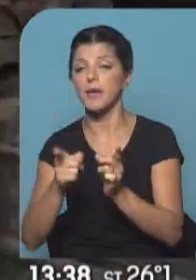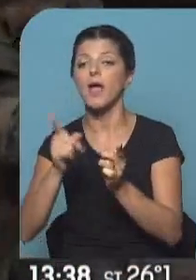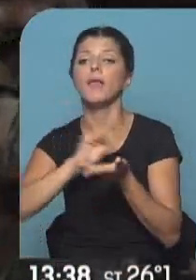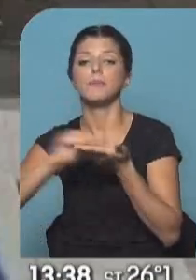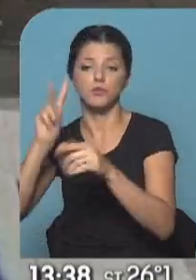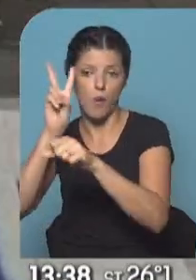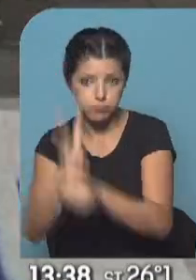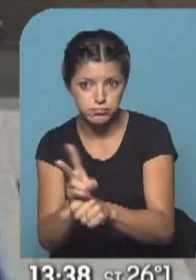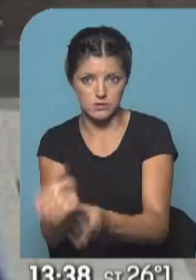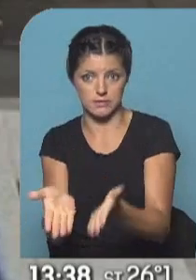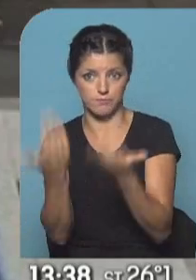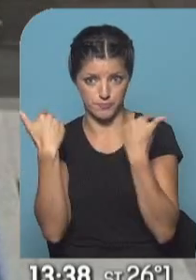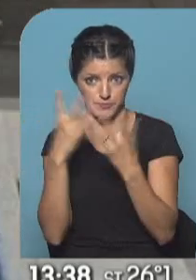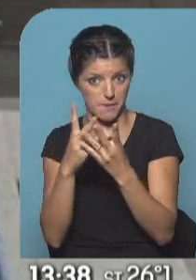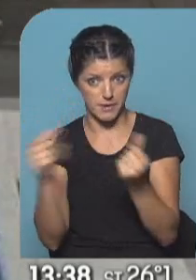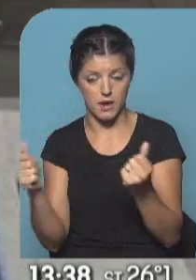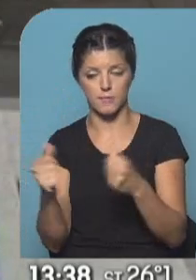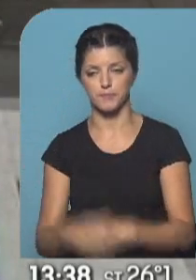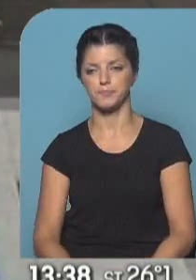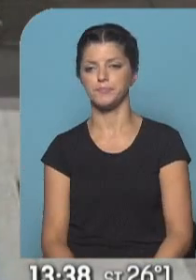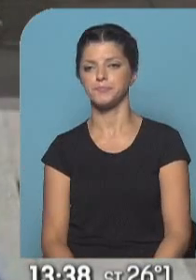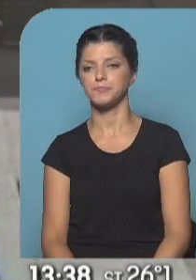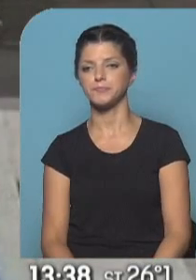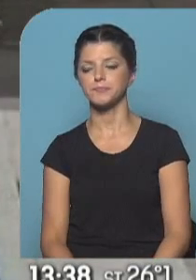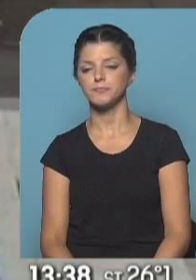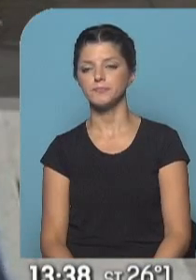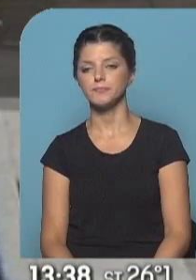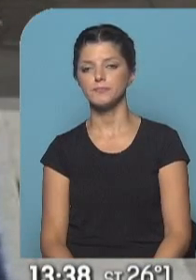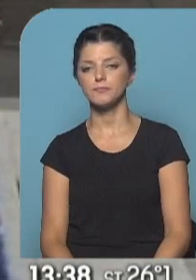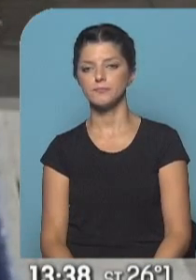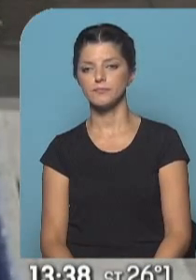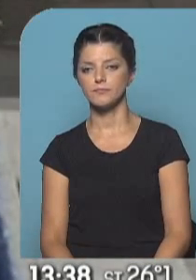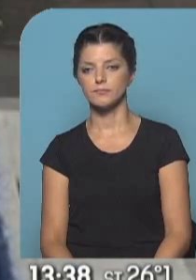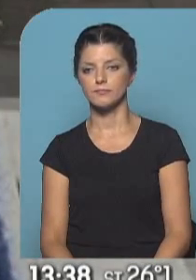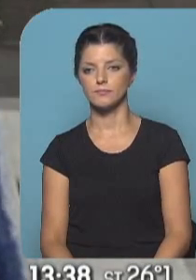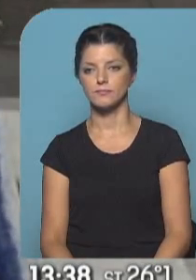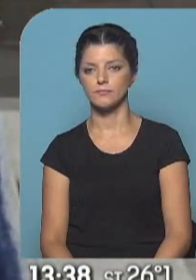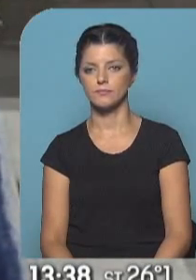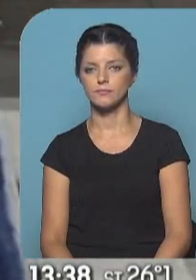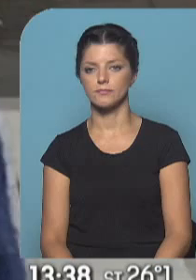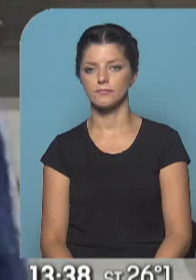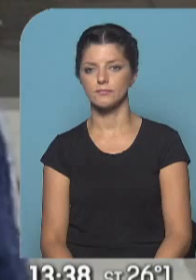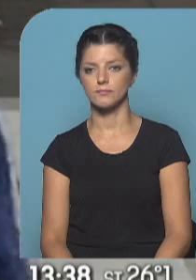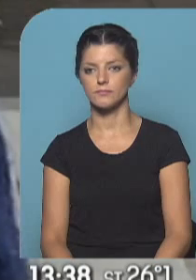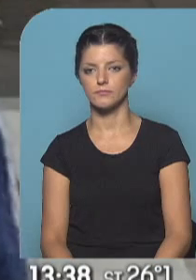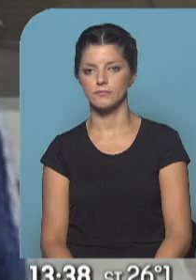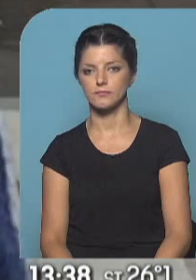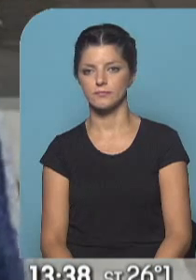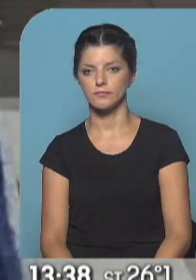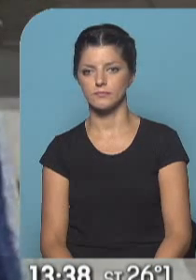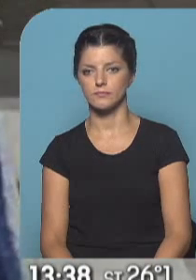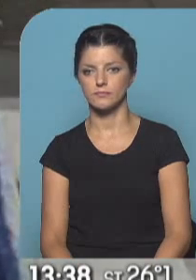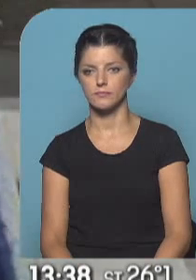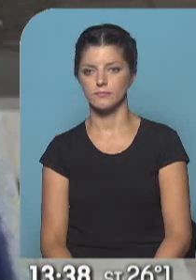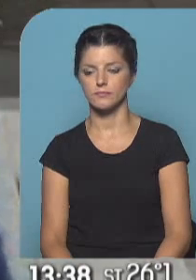І дійсно існує загроза, що при передачі цього обсягу всього масиву справ від Генеральної прокуратури до